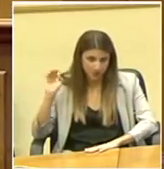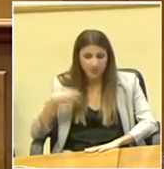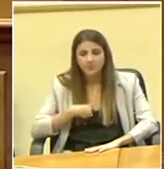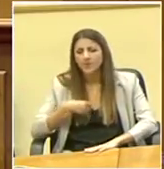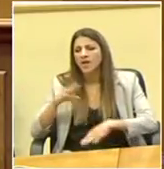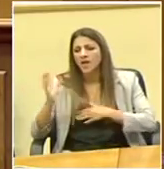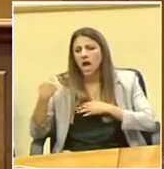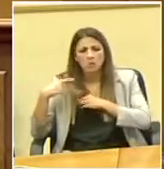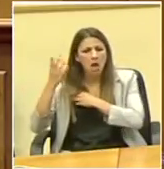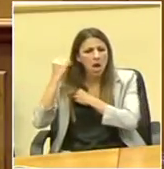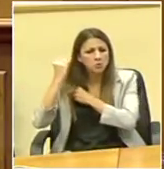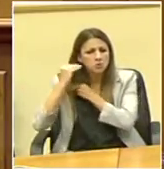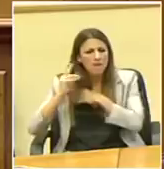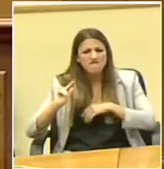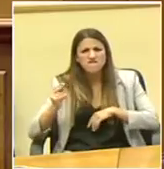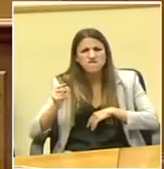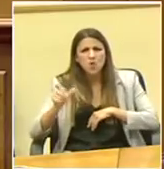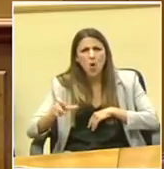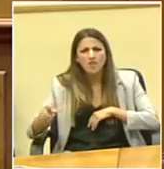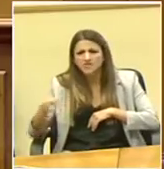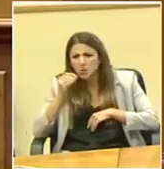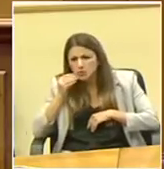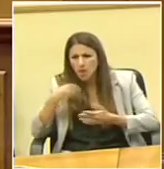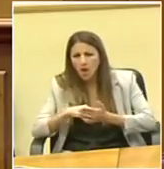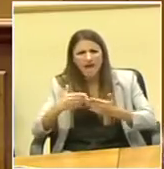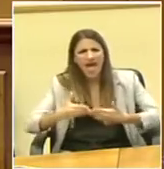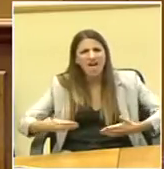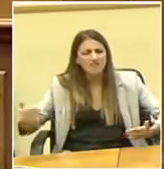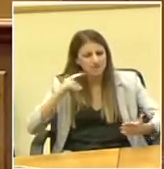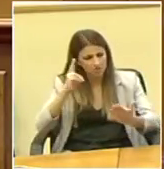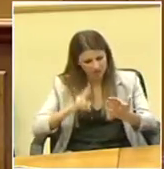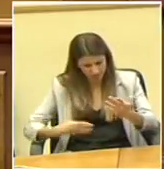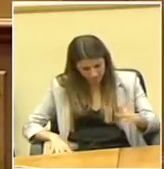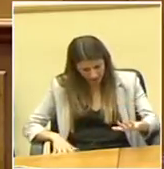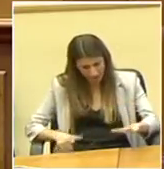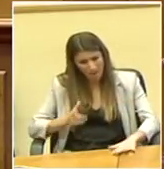Ακούσαμε από διάφορους βουλευτές και διαβάσαμε σε διάφορες εφημερίδες,